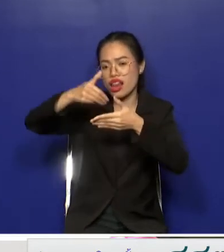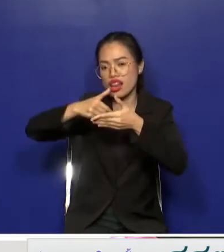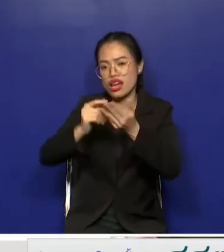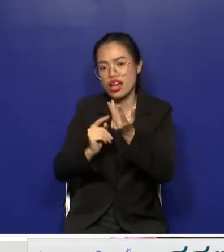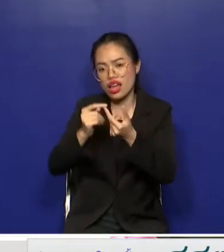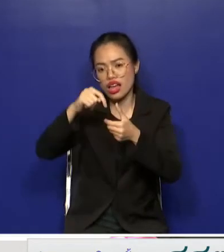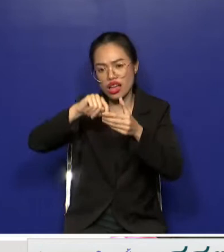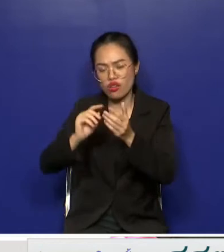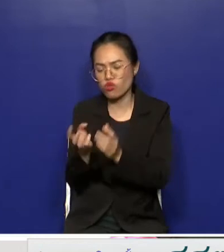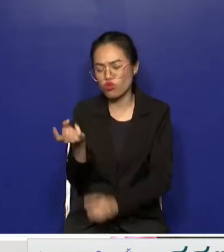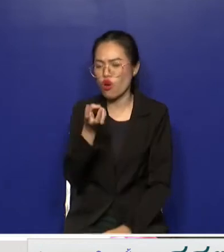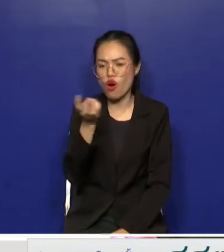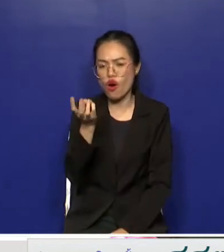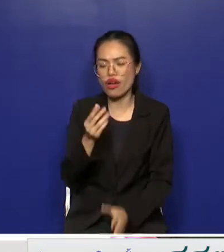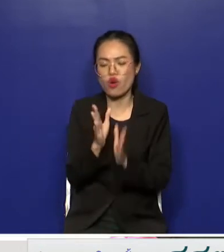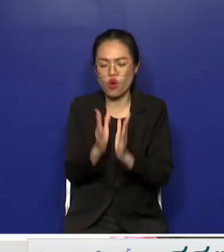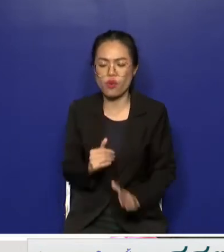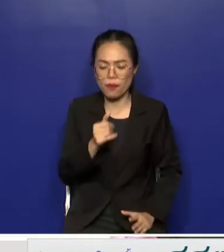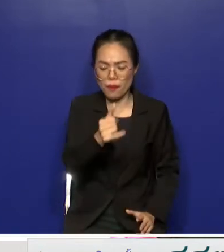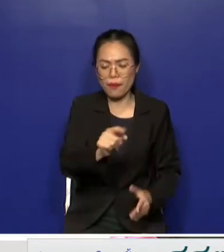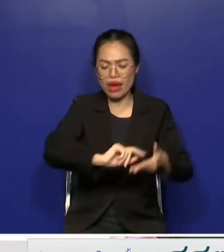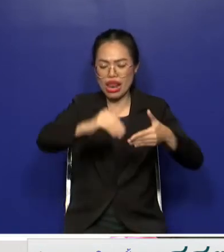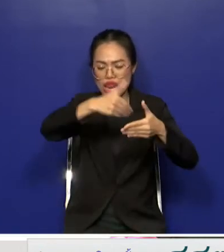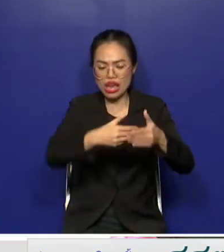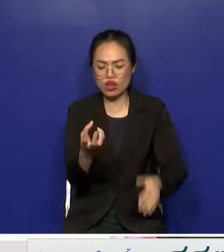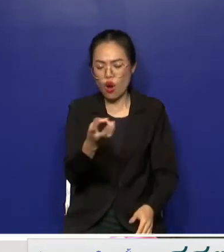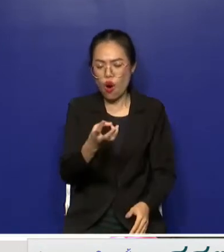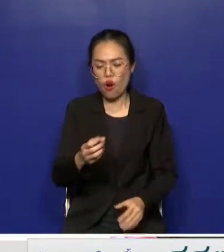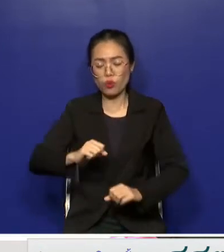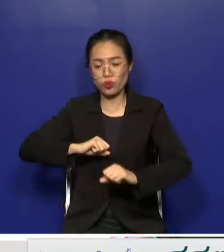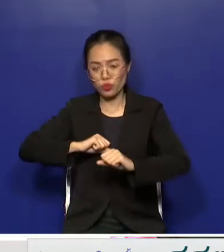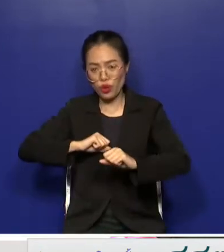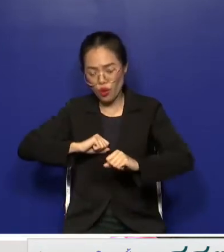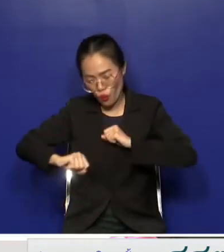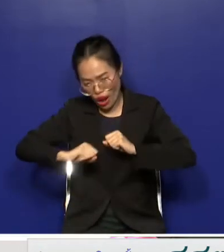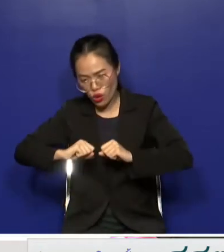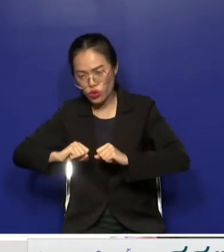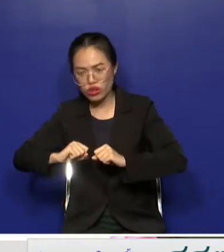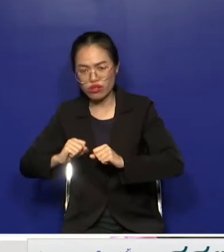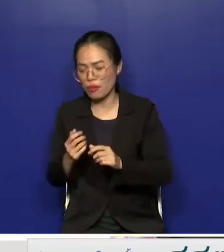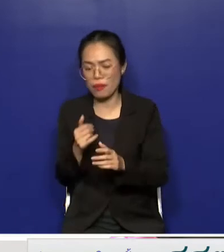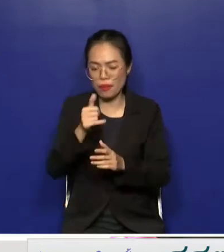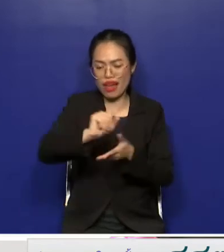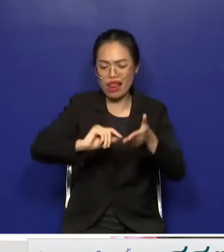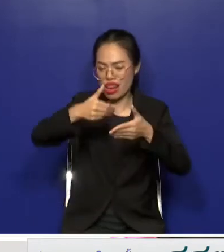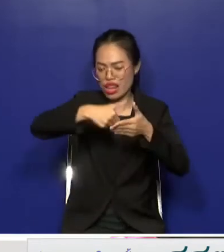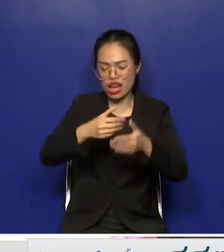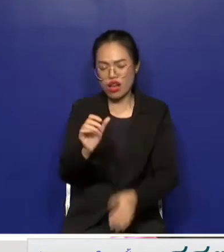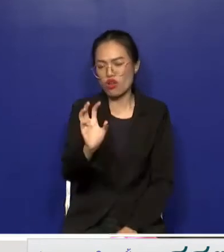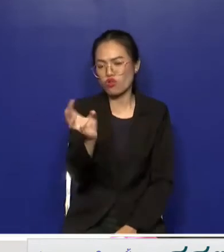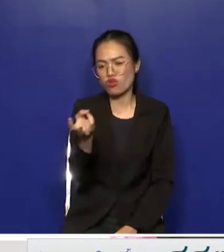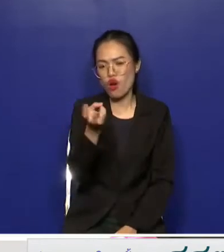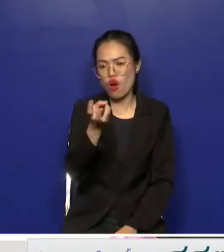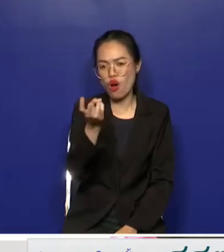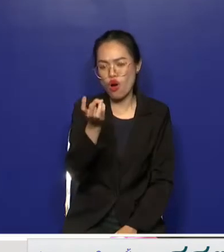ออกมาใช้สทธน้อยมากนะครั พ่ shadingคนหนม คนสาวแทบ ไม่ด้ปลไปลกตั้งและเผตตนาการจัดว Beyonce ตั้งให้อยู่